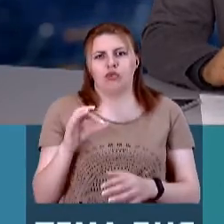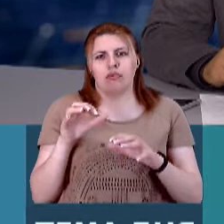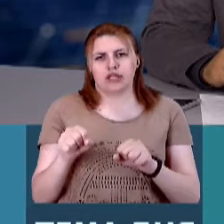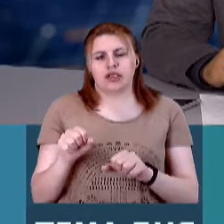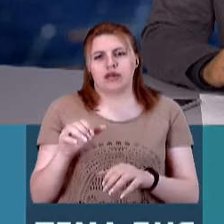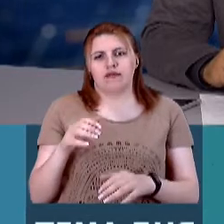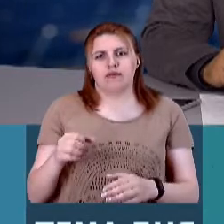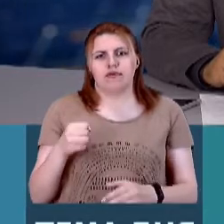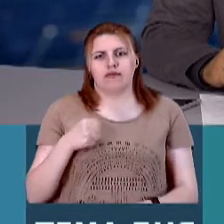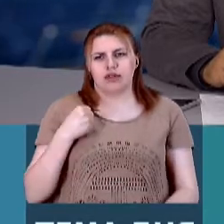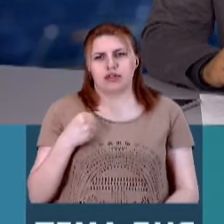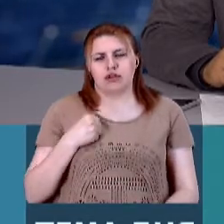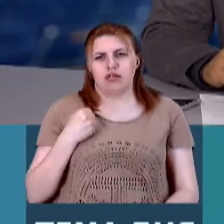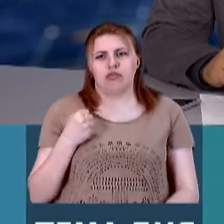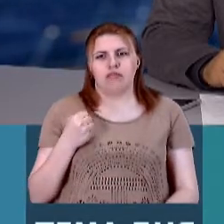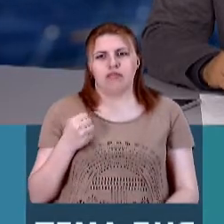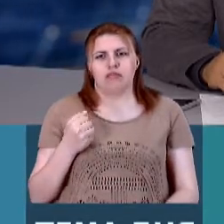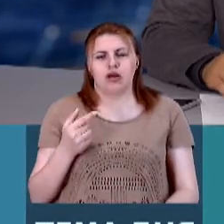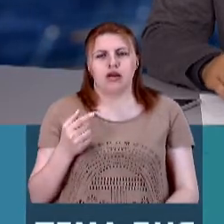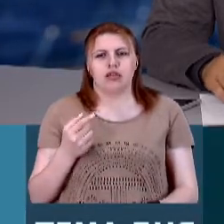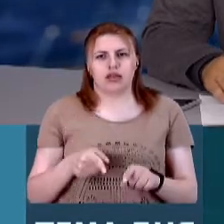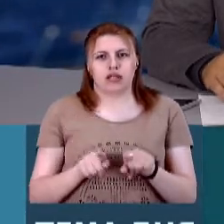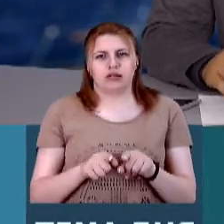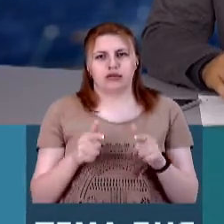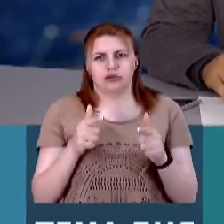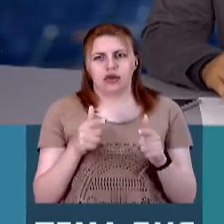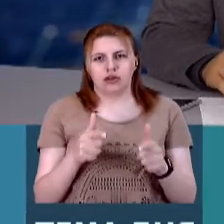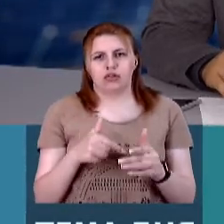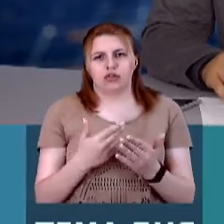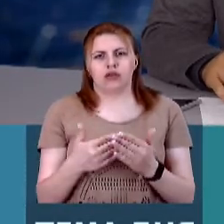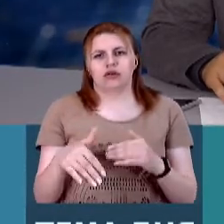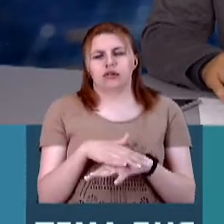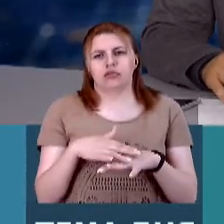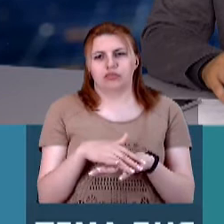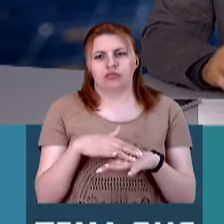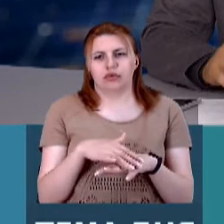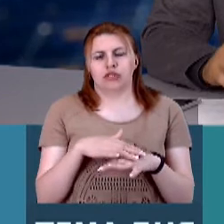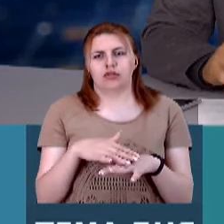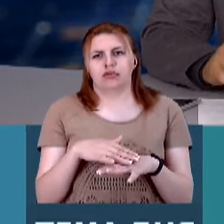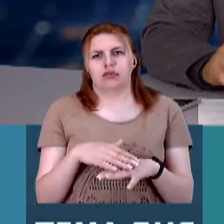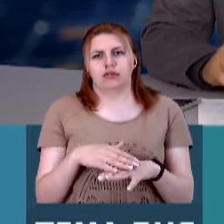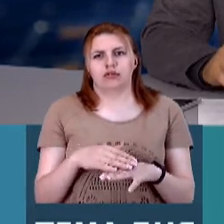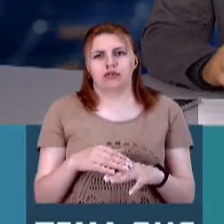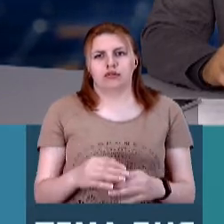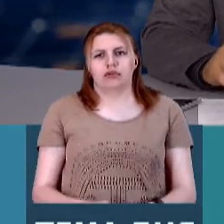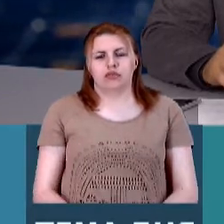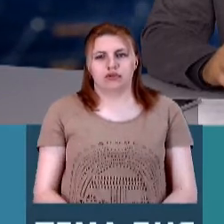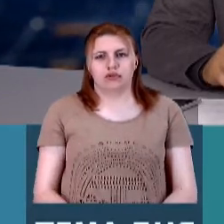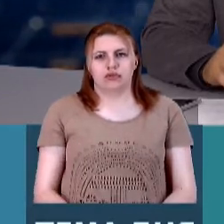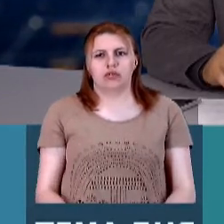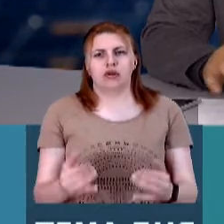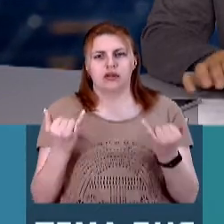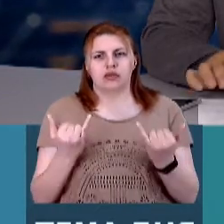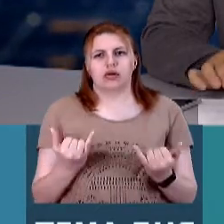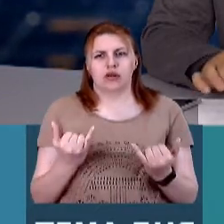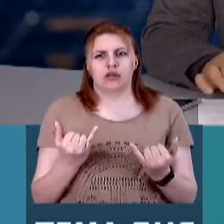от такі залякування, вони для суспільства, тобто зараз по рецепту чи